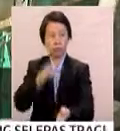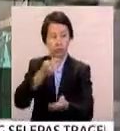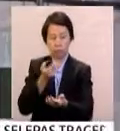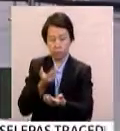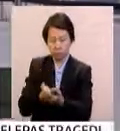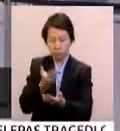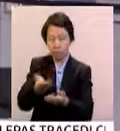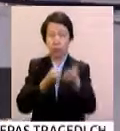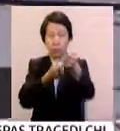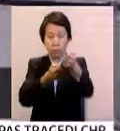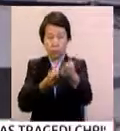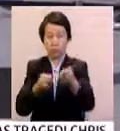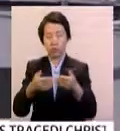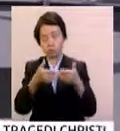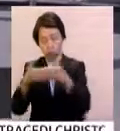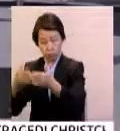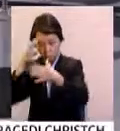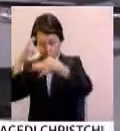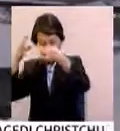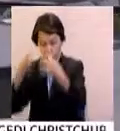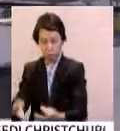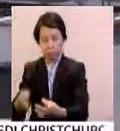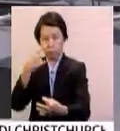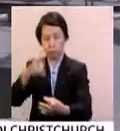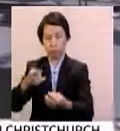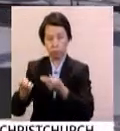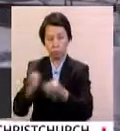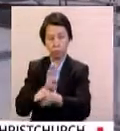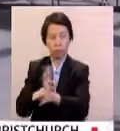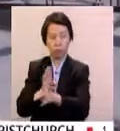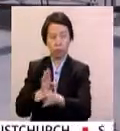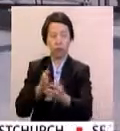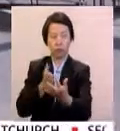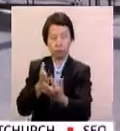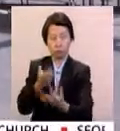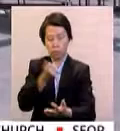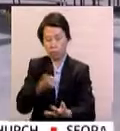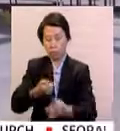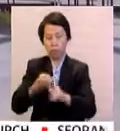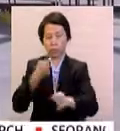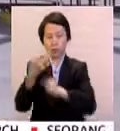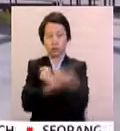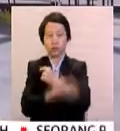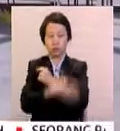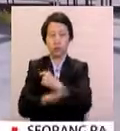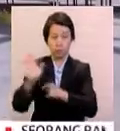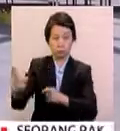pembelian itu akan disusuli keputusan melibatkan urus niaga pembelian aset dari negaranya.